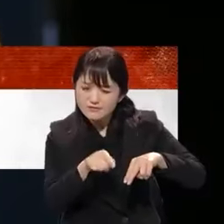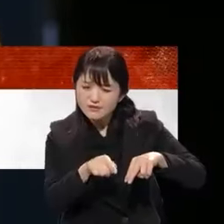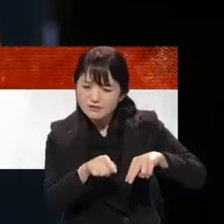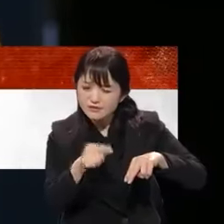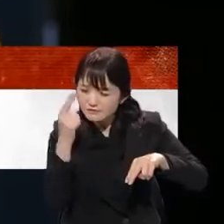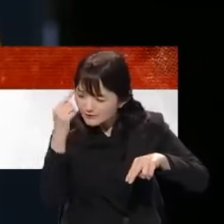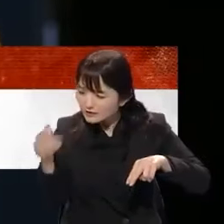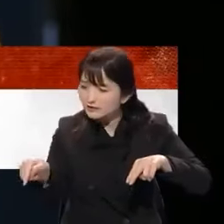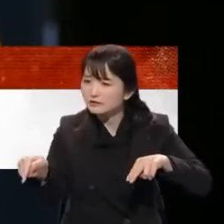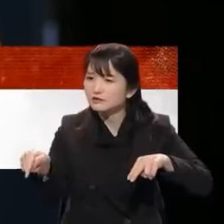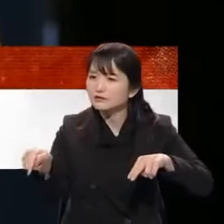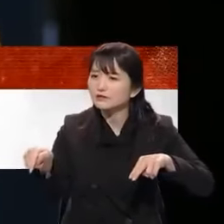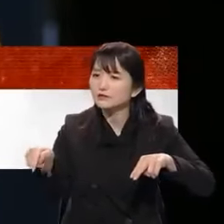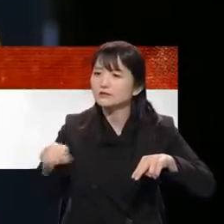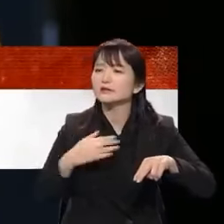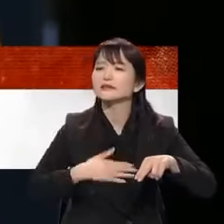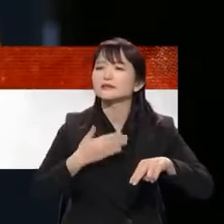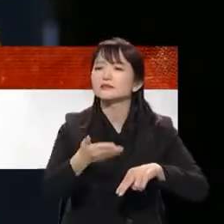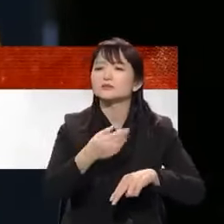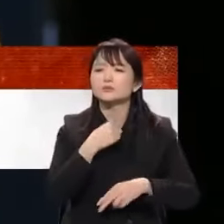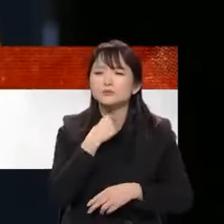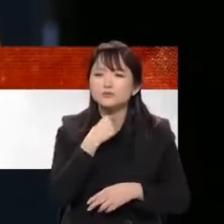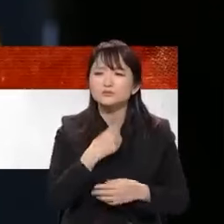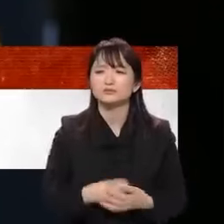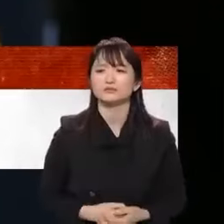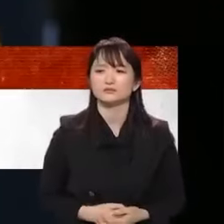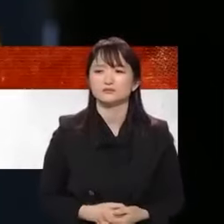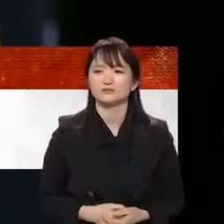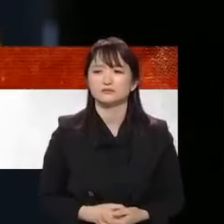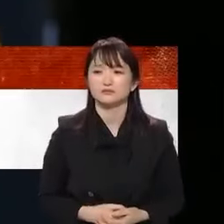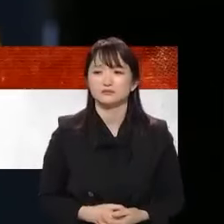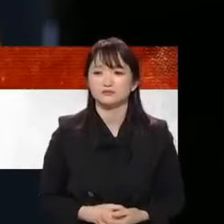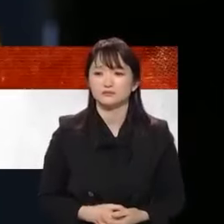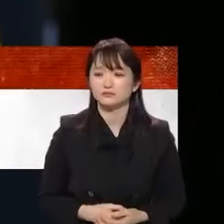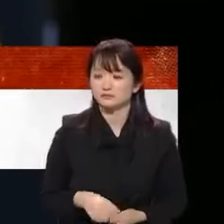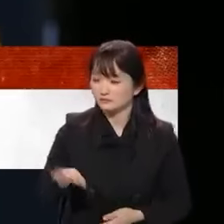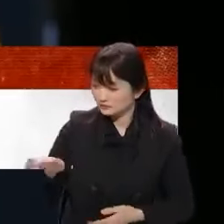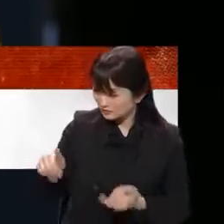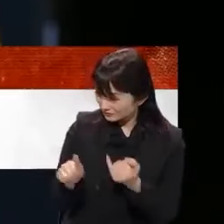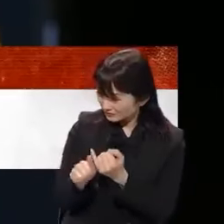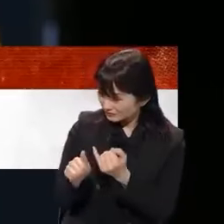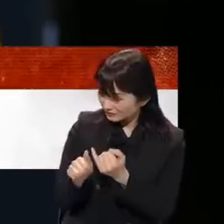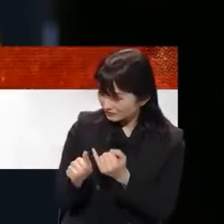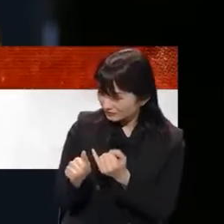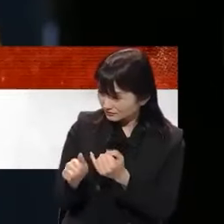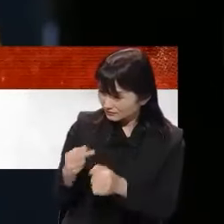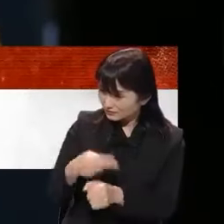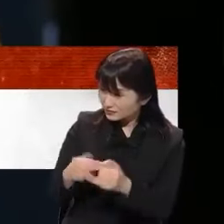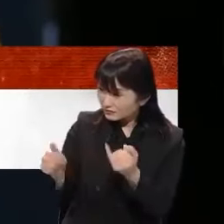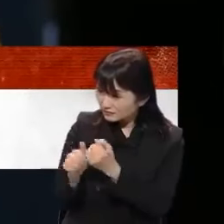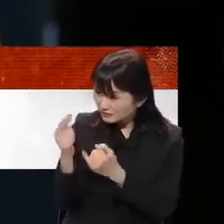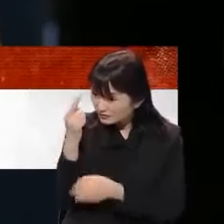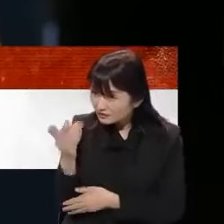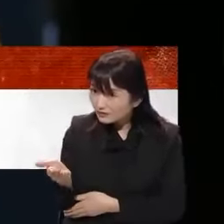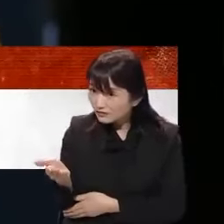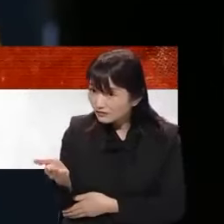맞는 거냐고 그랬더니 알려주고 싶었다고. 그래서 선생님 결혼했어요 물어봤더니